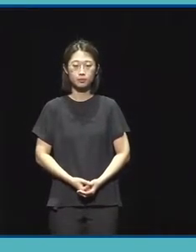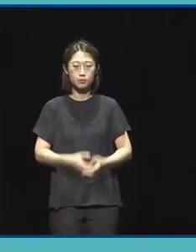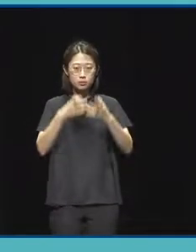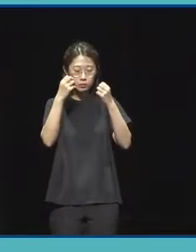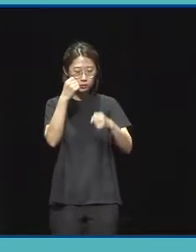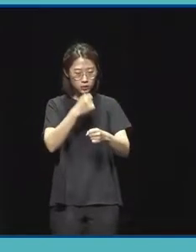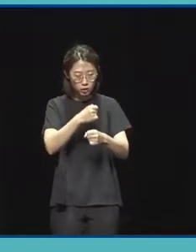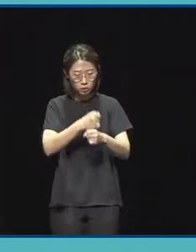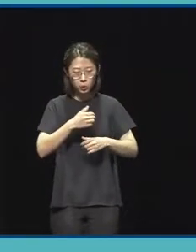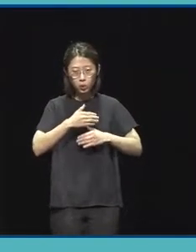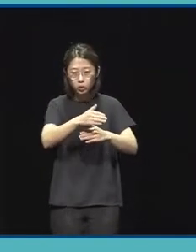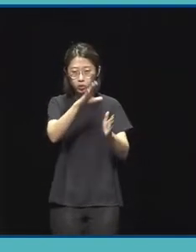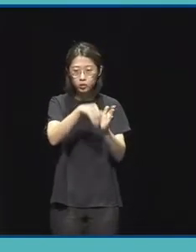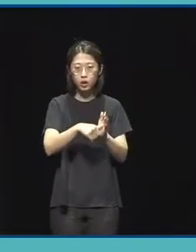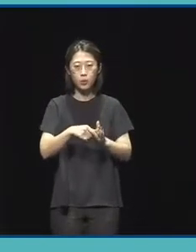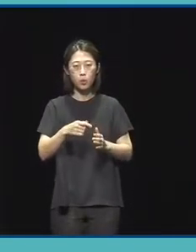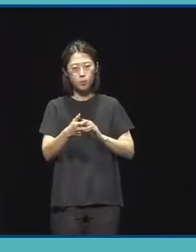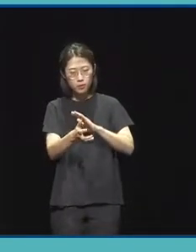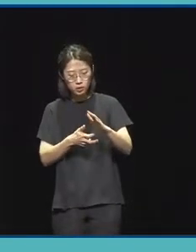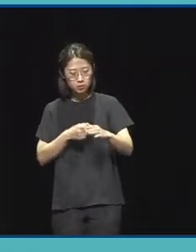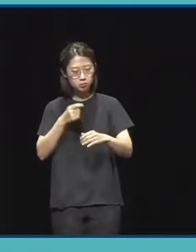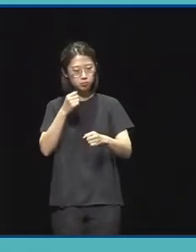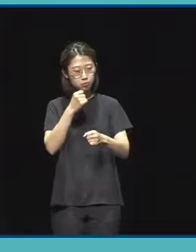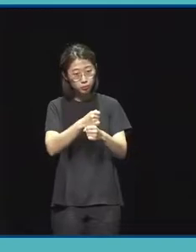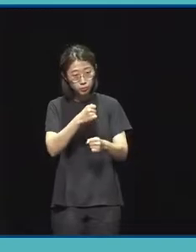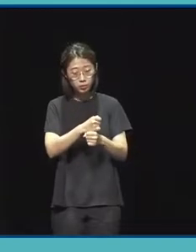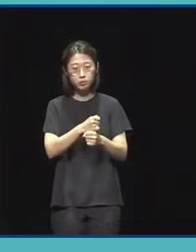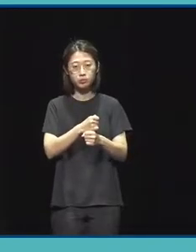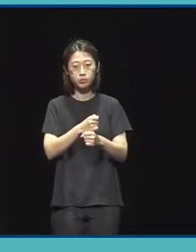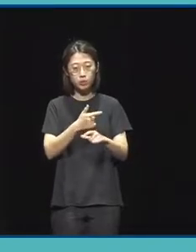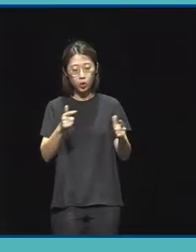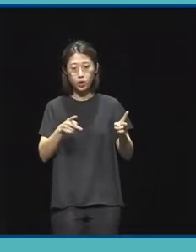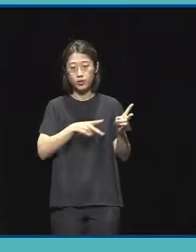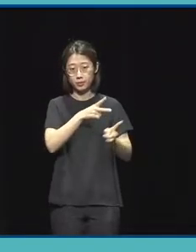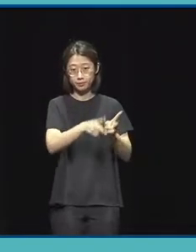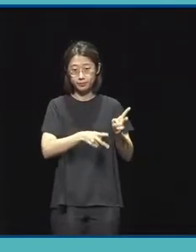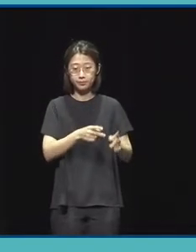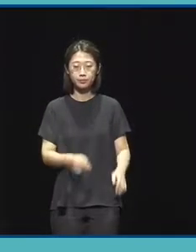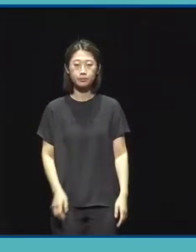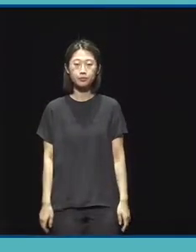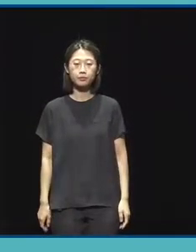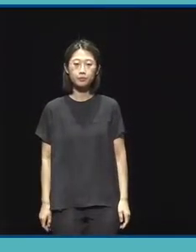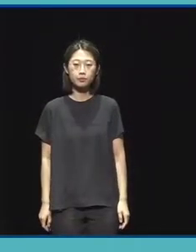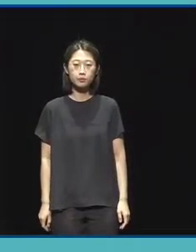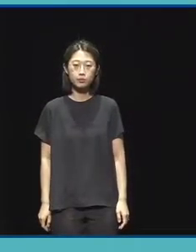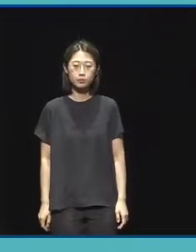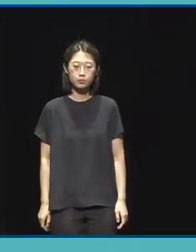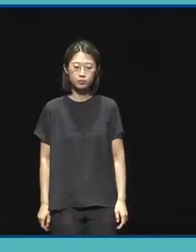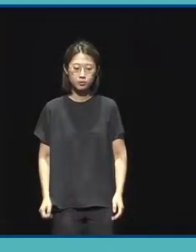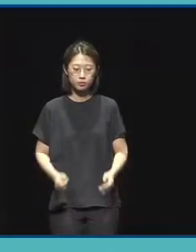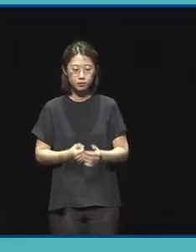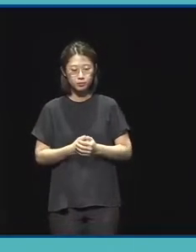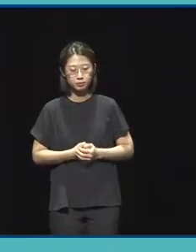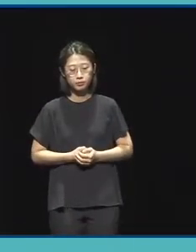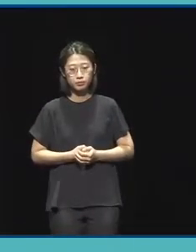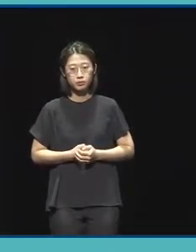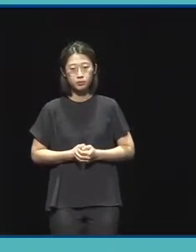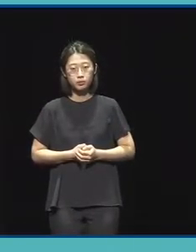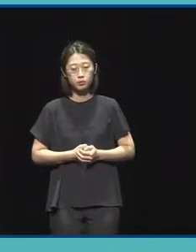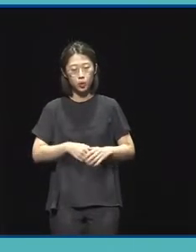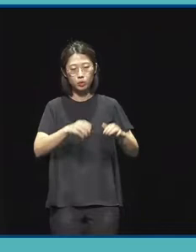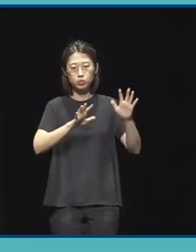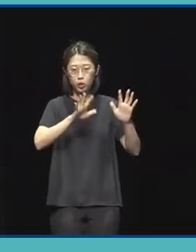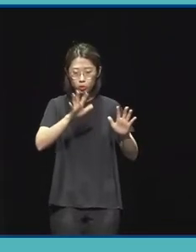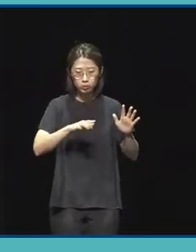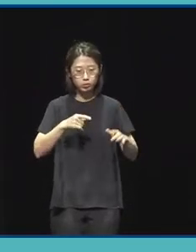창작의 과정 안에서 사전 연구와 제작을 지원하는 사업들이 있는데요 그 사업은 텍스트를 기반으로 하고 있는